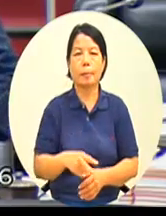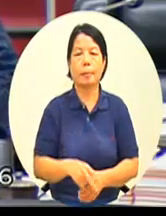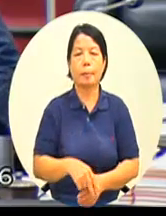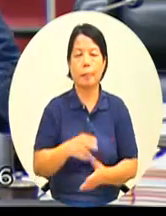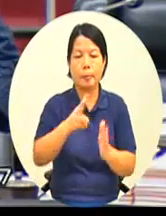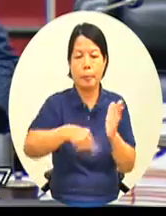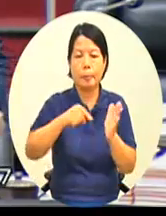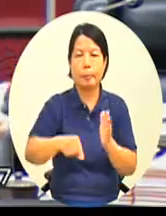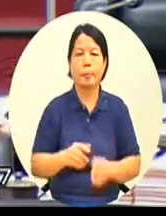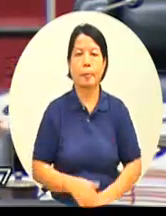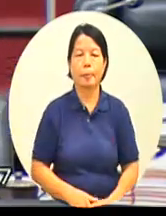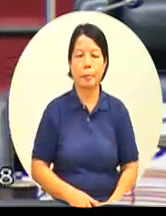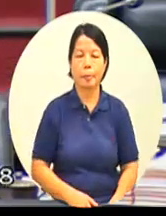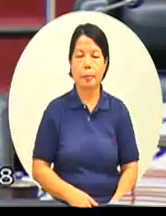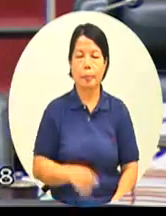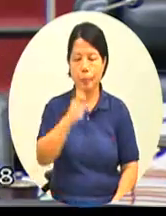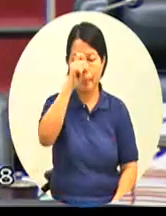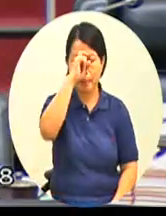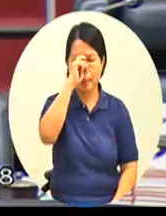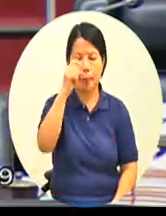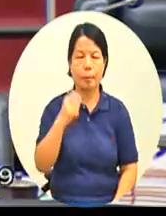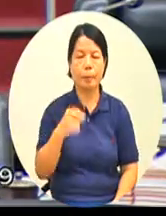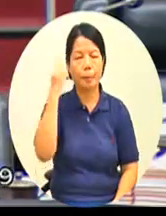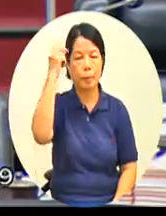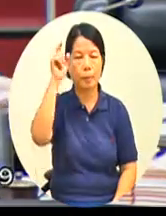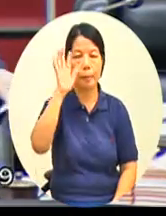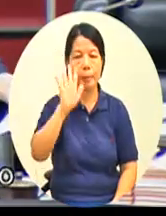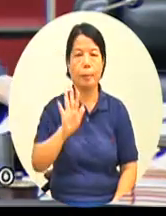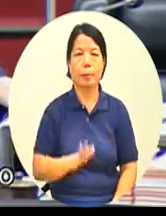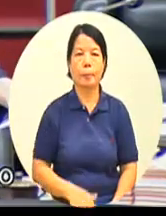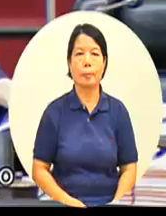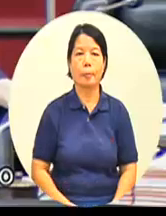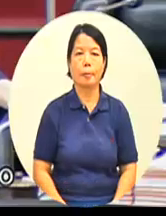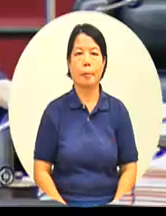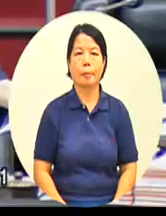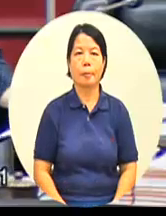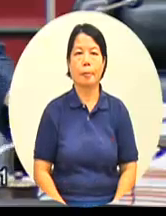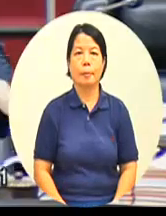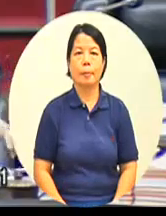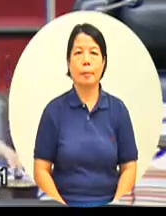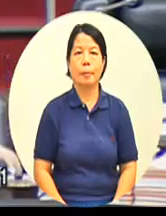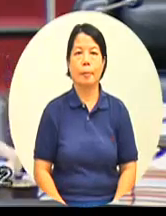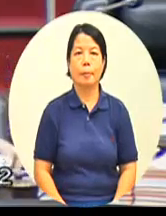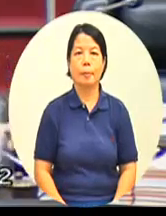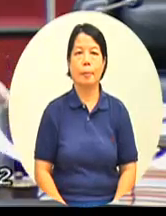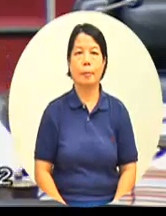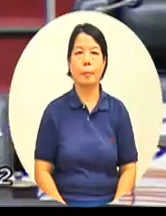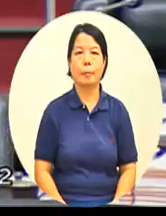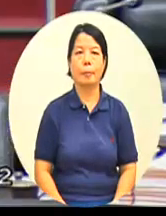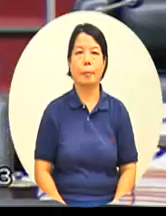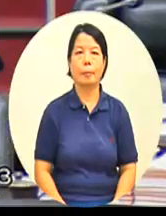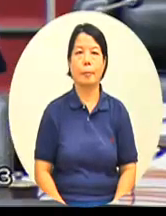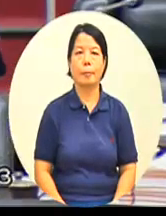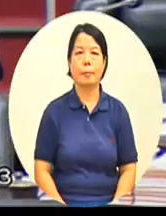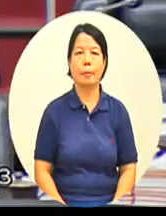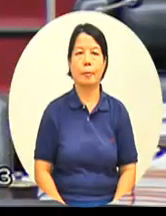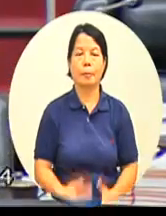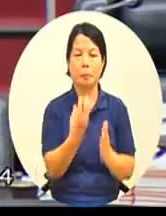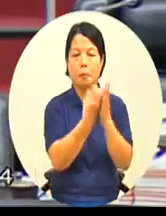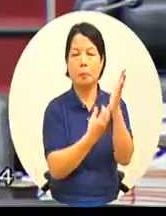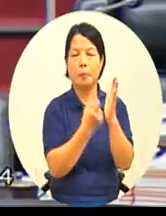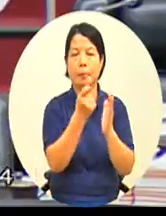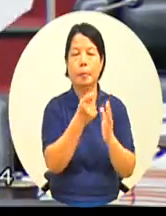们期待比较有感的做法。欸，那几个字哈，实在是有点小，但是我念给大家听一